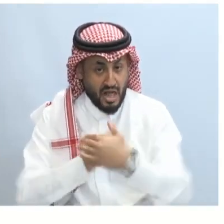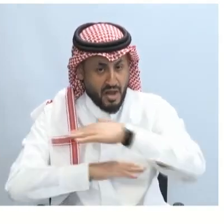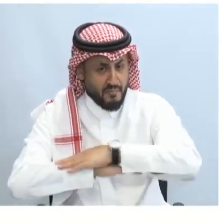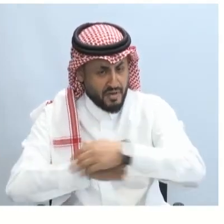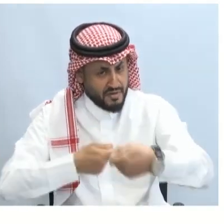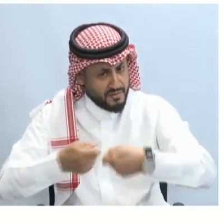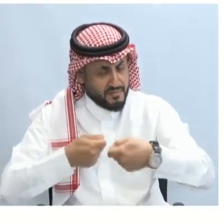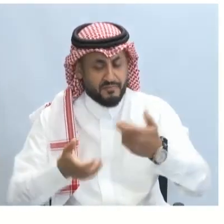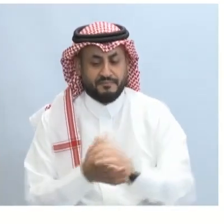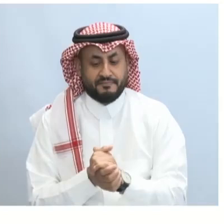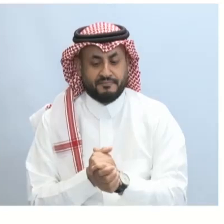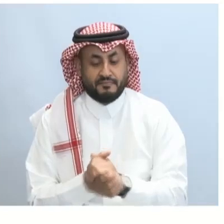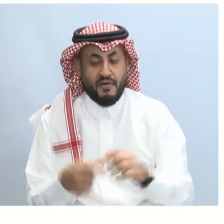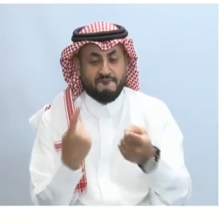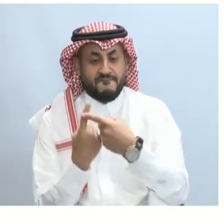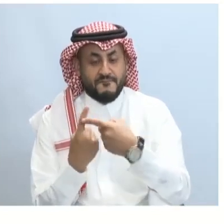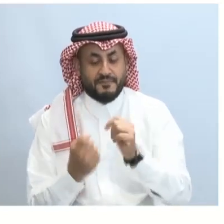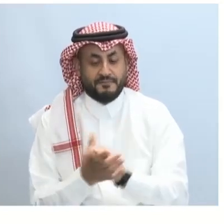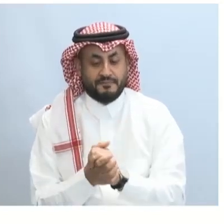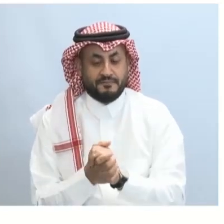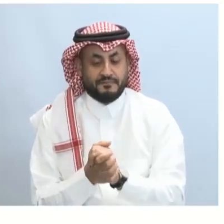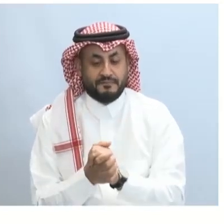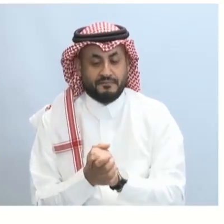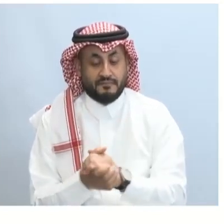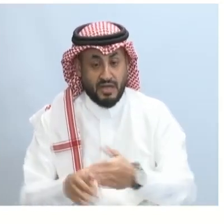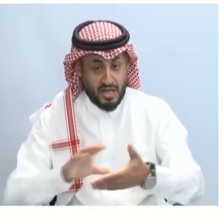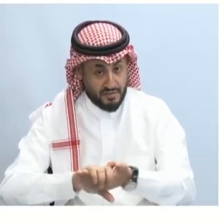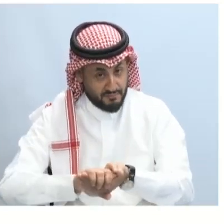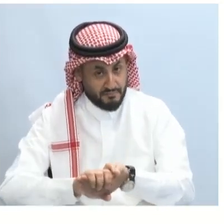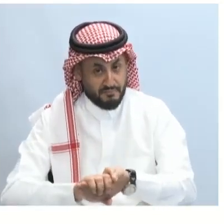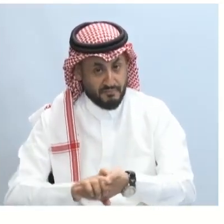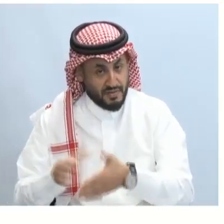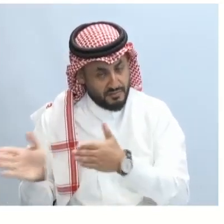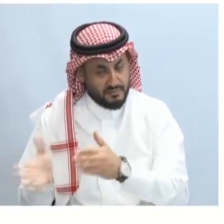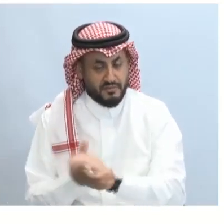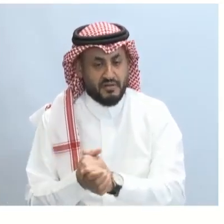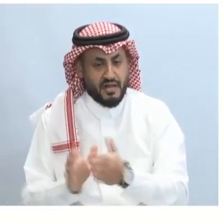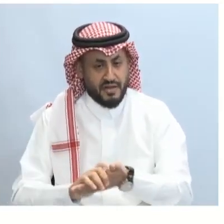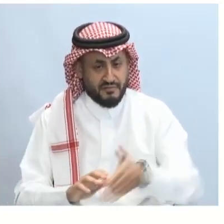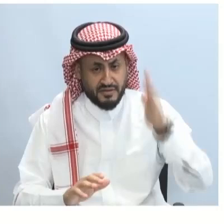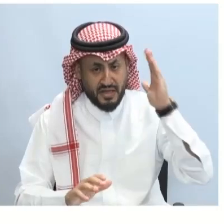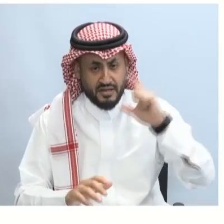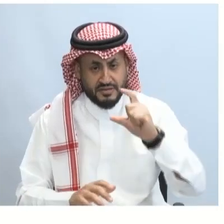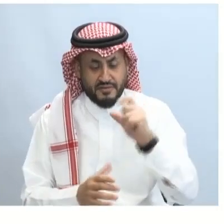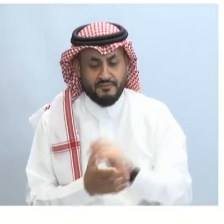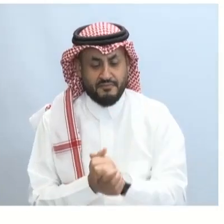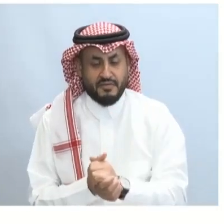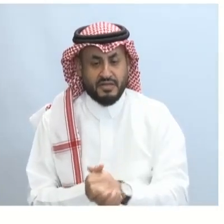التعامل بين الناس اولا استحباب المصافحه والتحيه بتحيه الاسلام